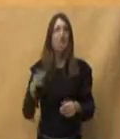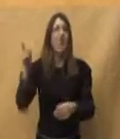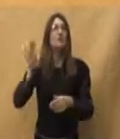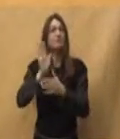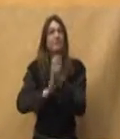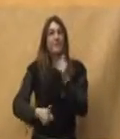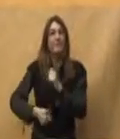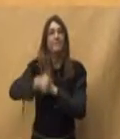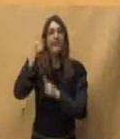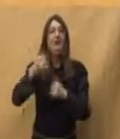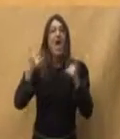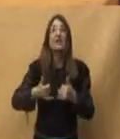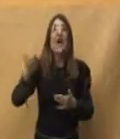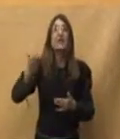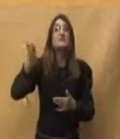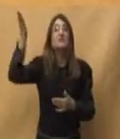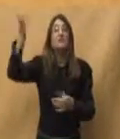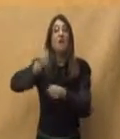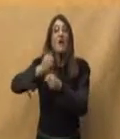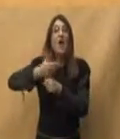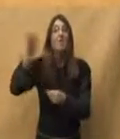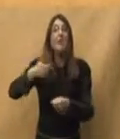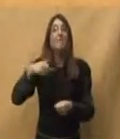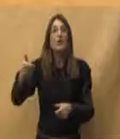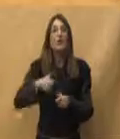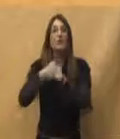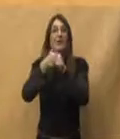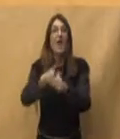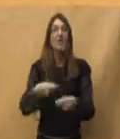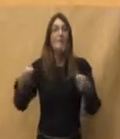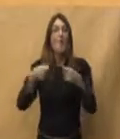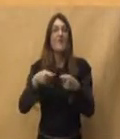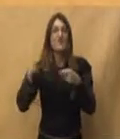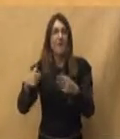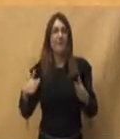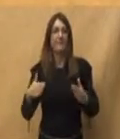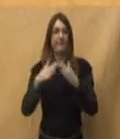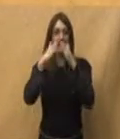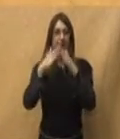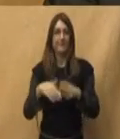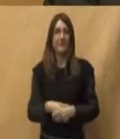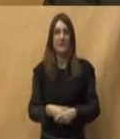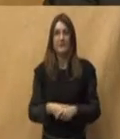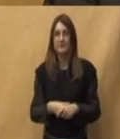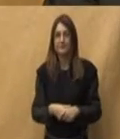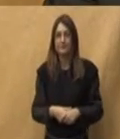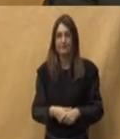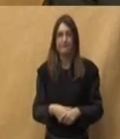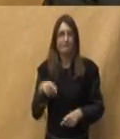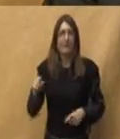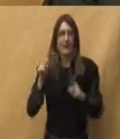pokretači. A gdje su oni danas, gdje smo mi danas, što mi uopće slijedimo od te piramide i kako se odnosimo prema njoj?